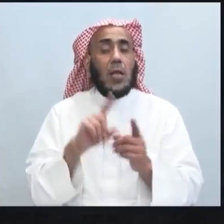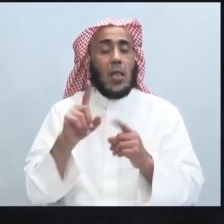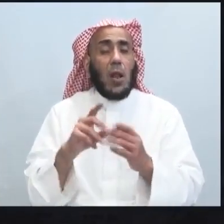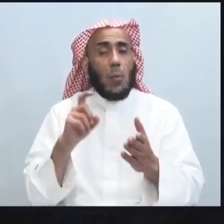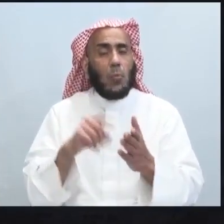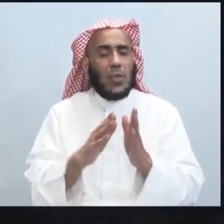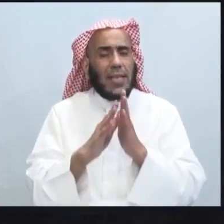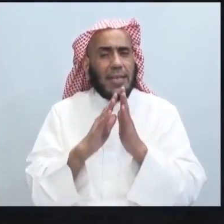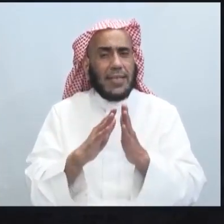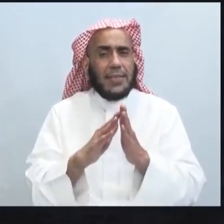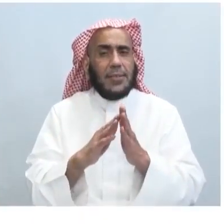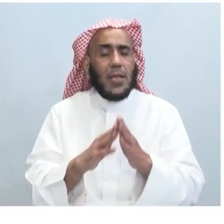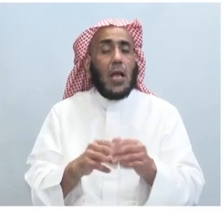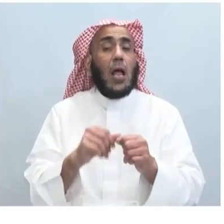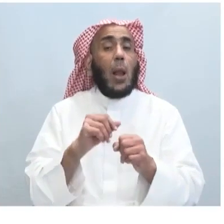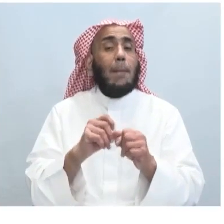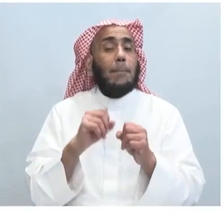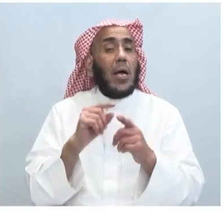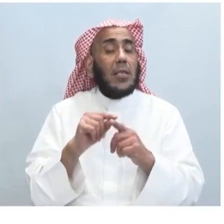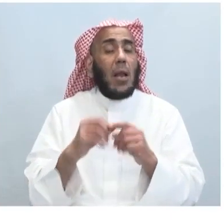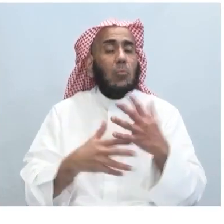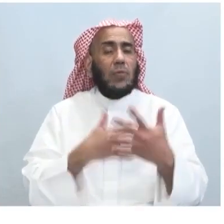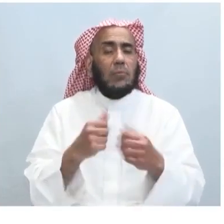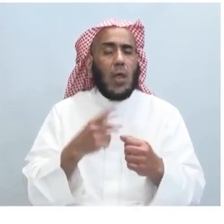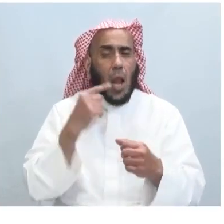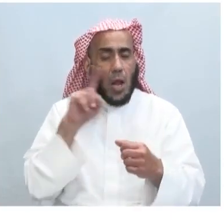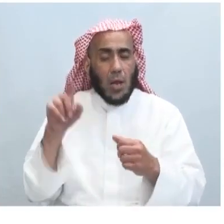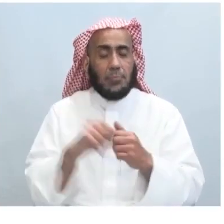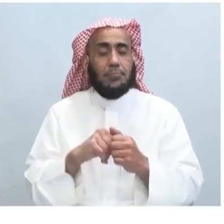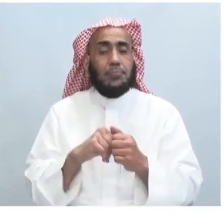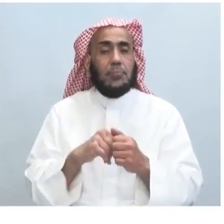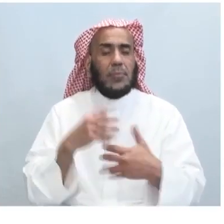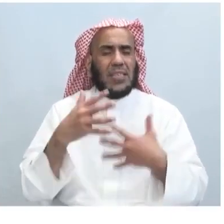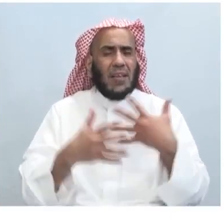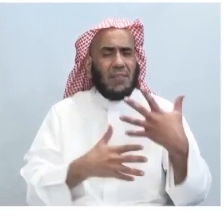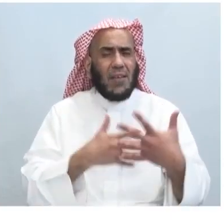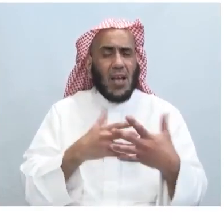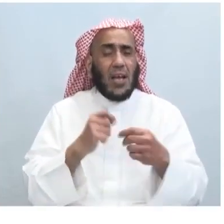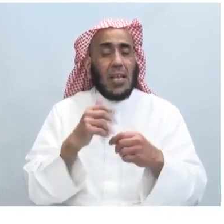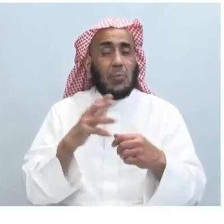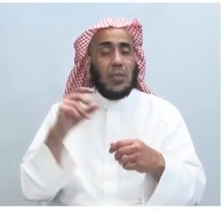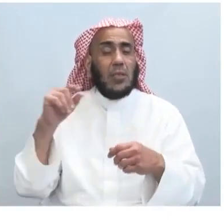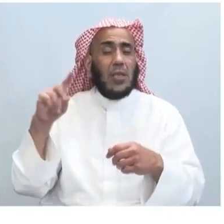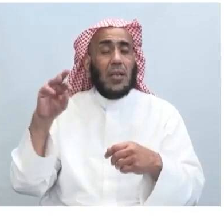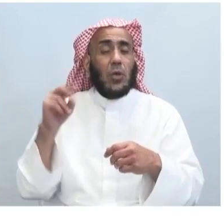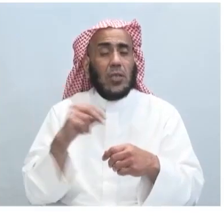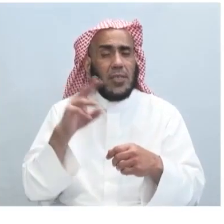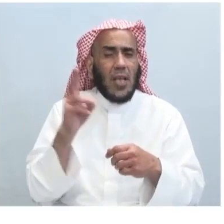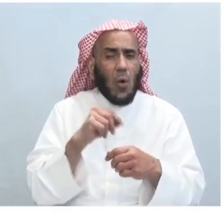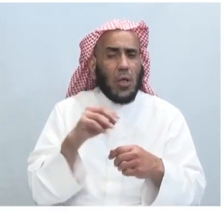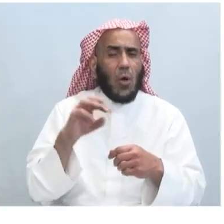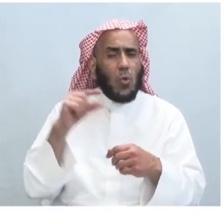مطلوب تركيز الماده المتفاعله اذا لنرى الان التفاعل قيمه الكي اي كيو